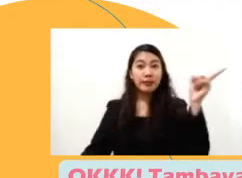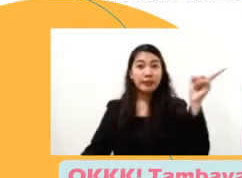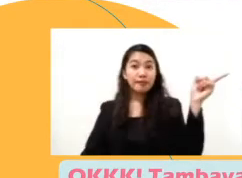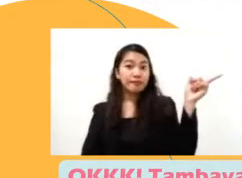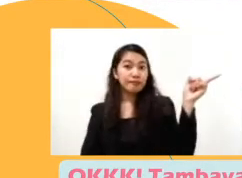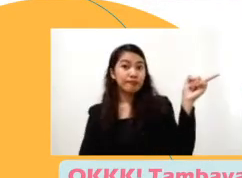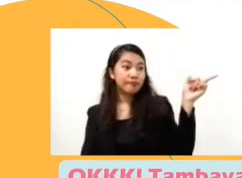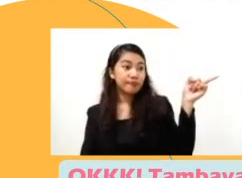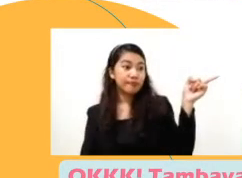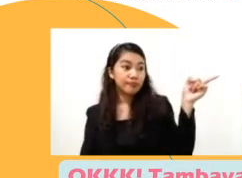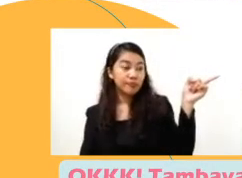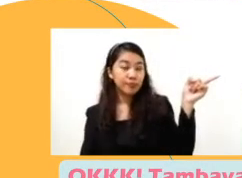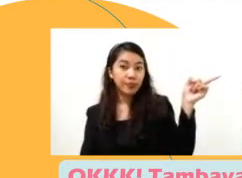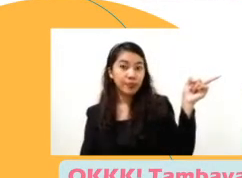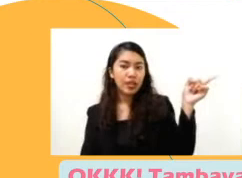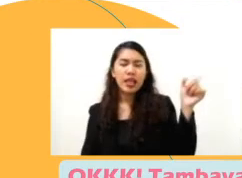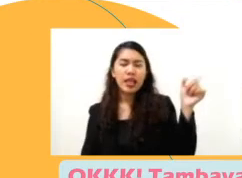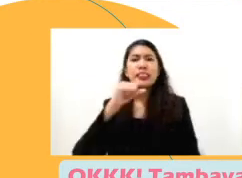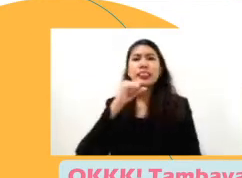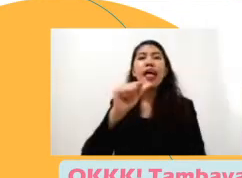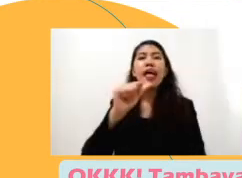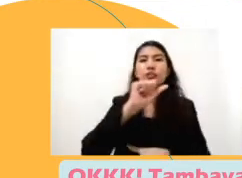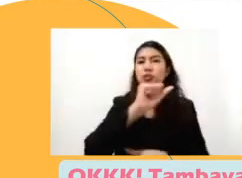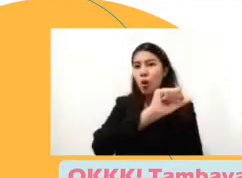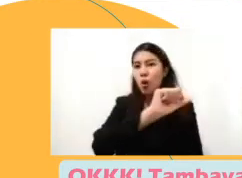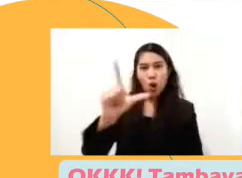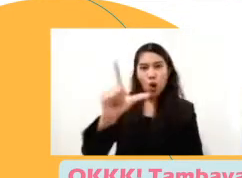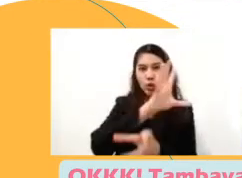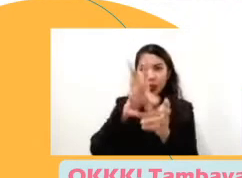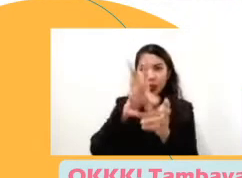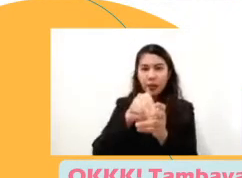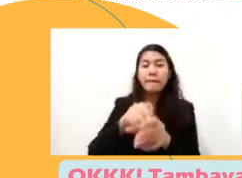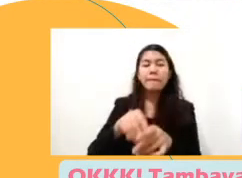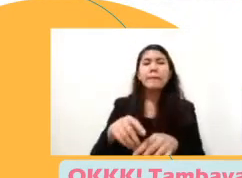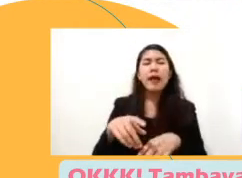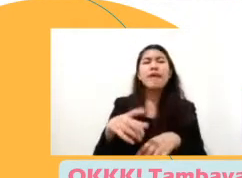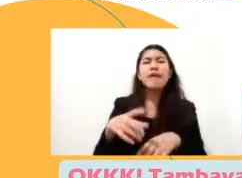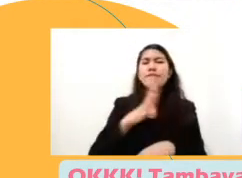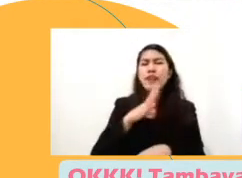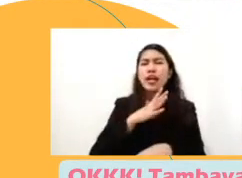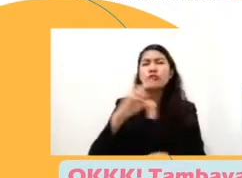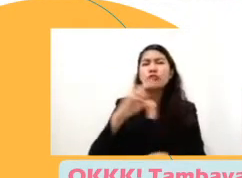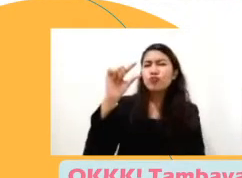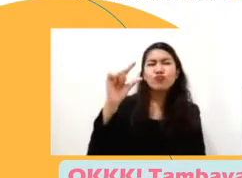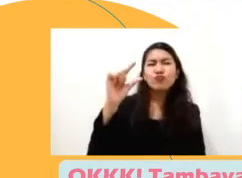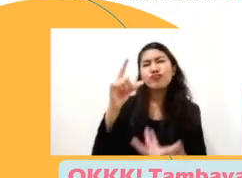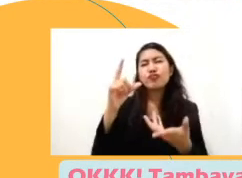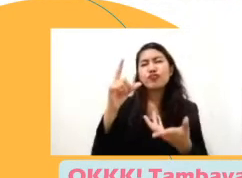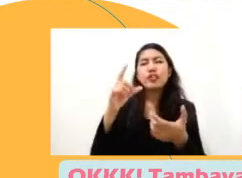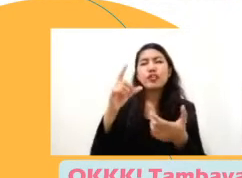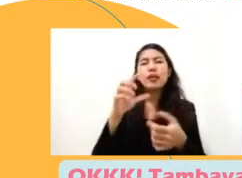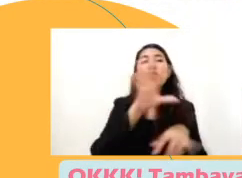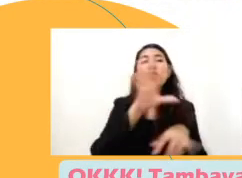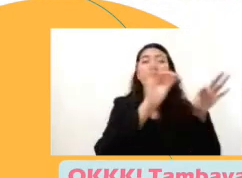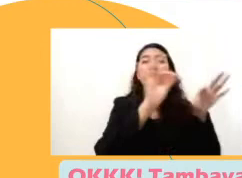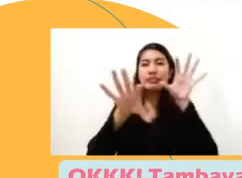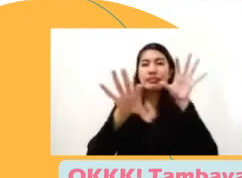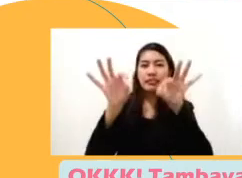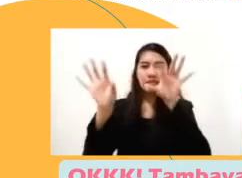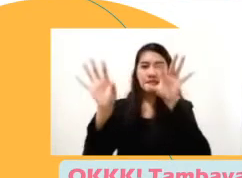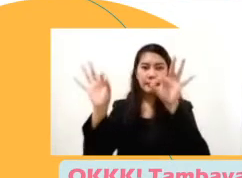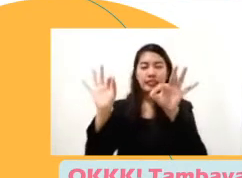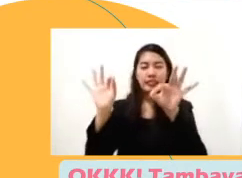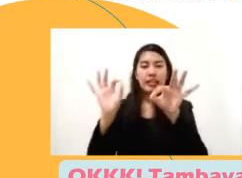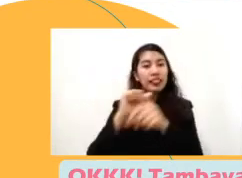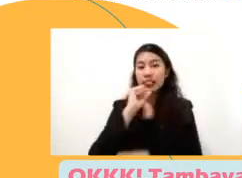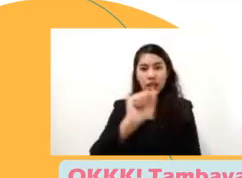lahat ng yan nandoon. Pwede kayong kumuha, basta bangko siya, kumbaga. So, pwede kayong kumuha from there. Okay? Yung